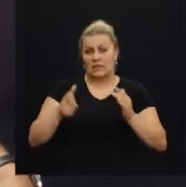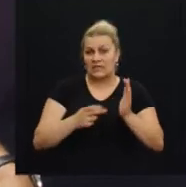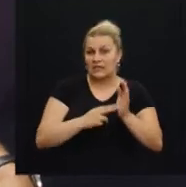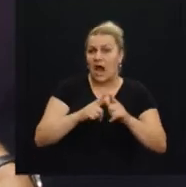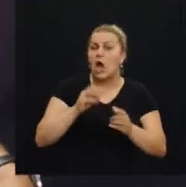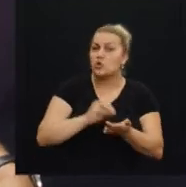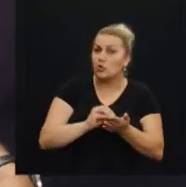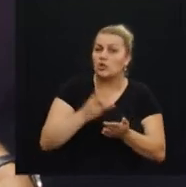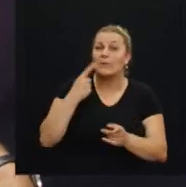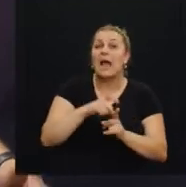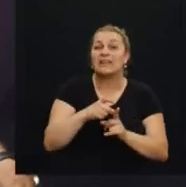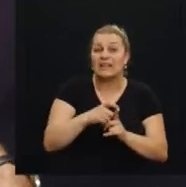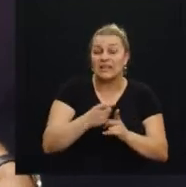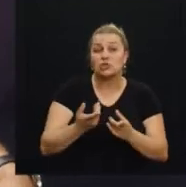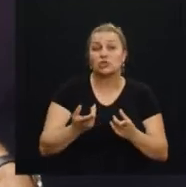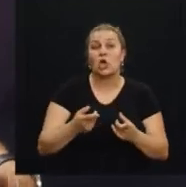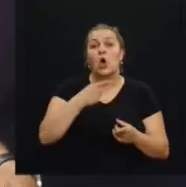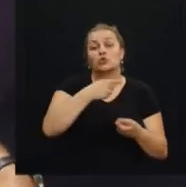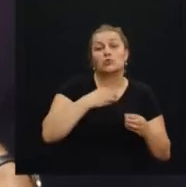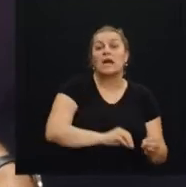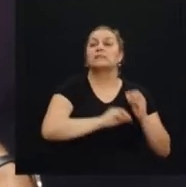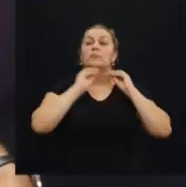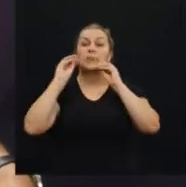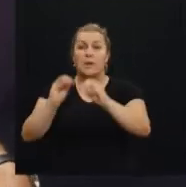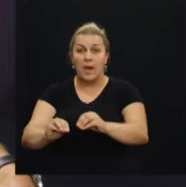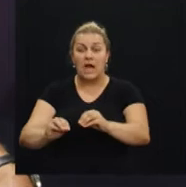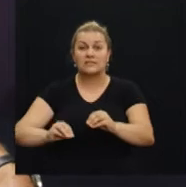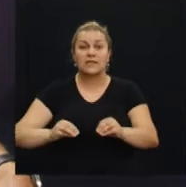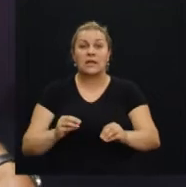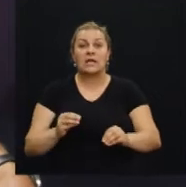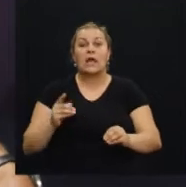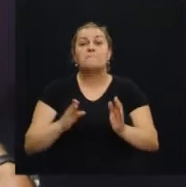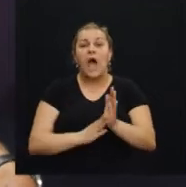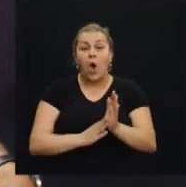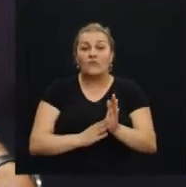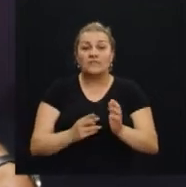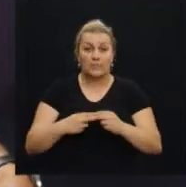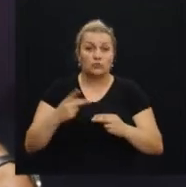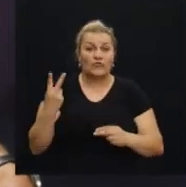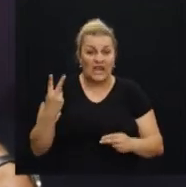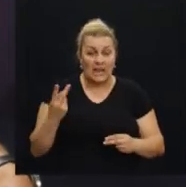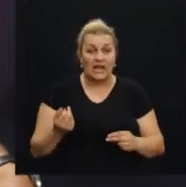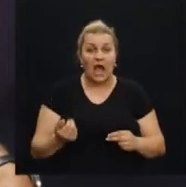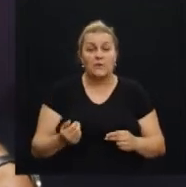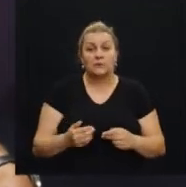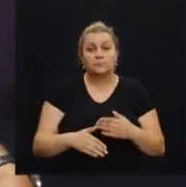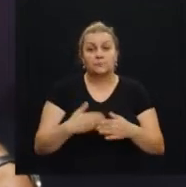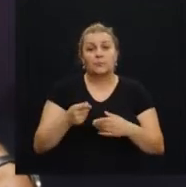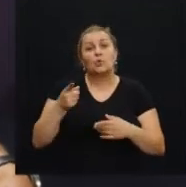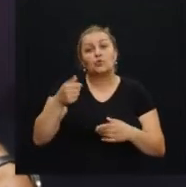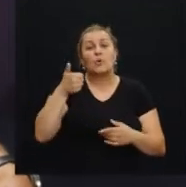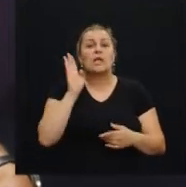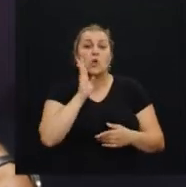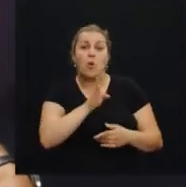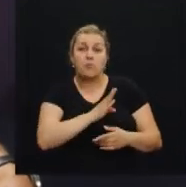bila u Drnišu, pa su nas odatle prebacili na Maovice, Vrliku. Tu smo jedno